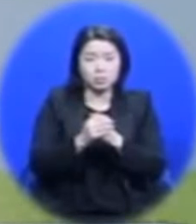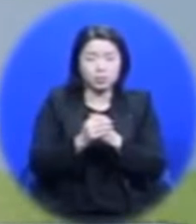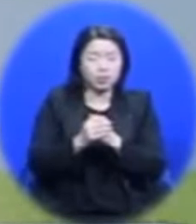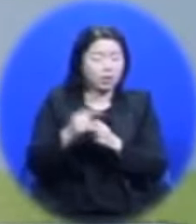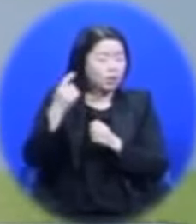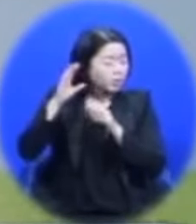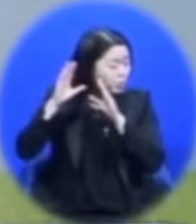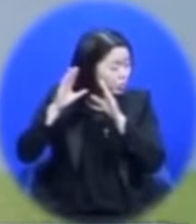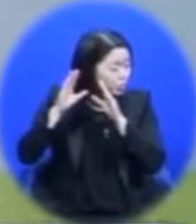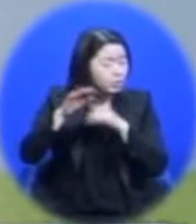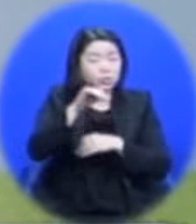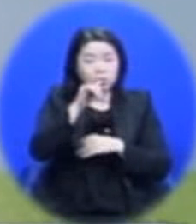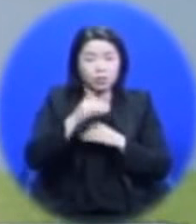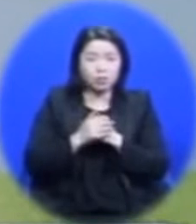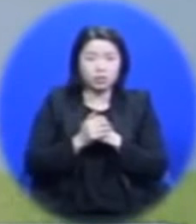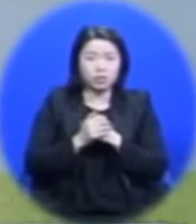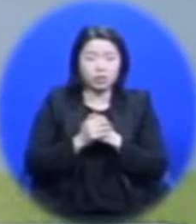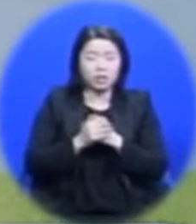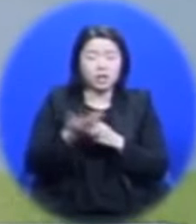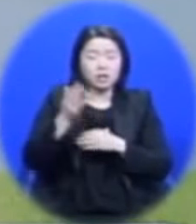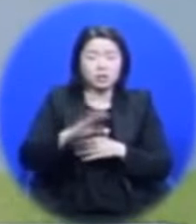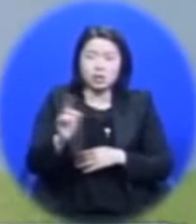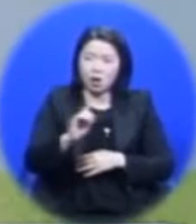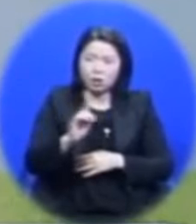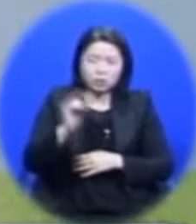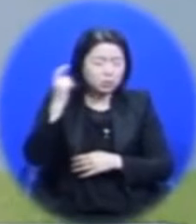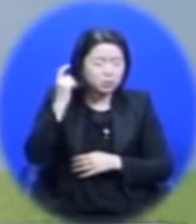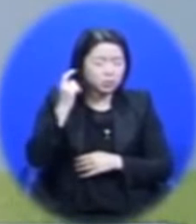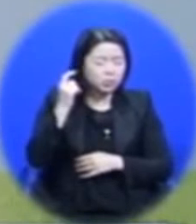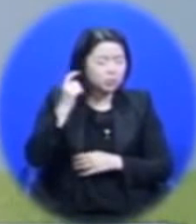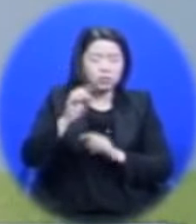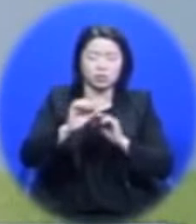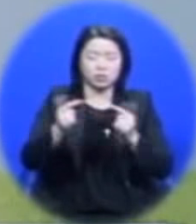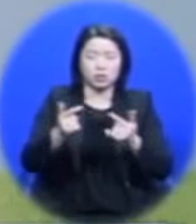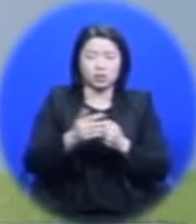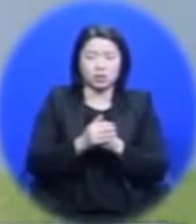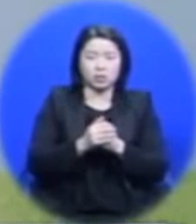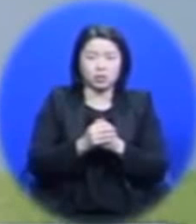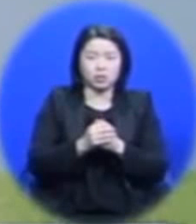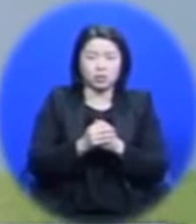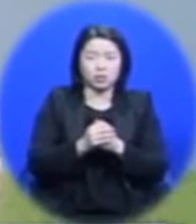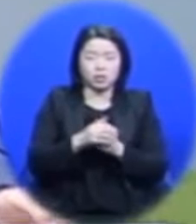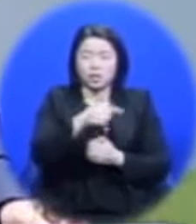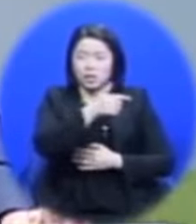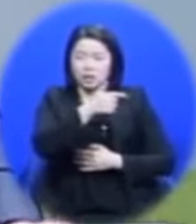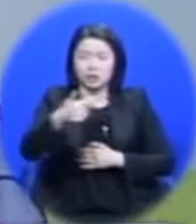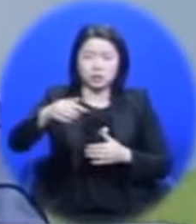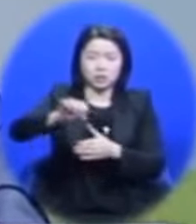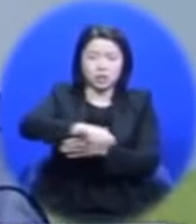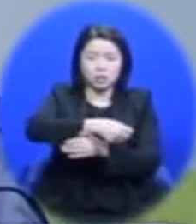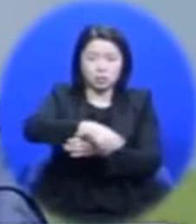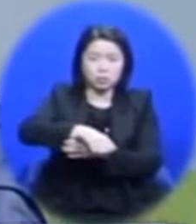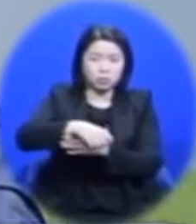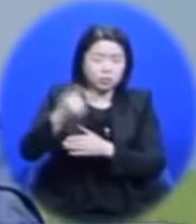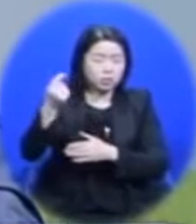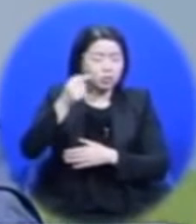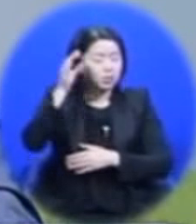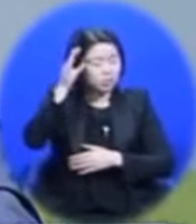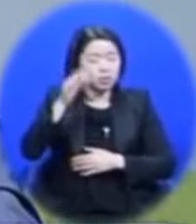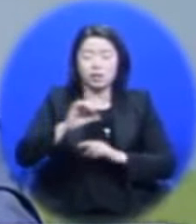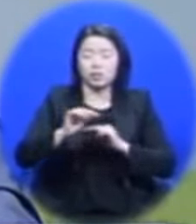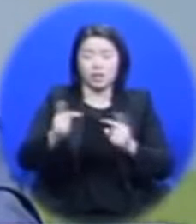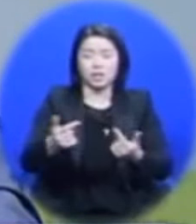귀를 기울였지요. 그러나 어떤 소리도 들리지 않았습니다. 큰 종소리 같은 것을 기대한 건